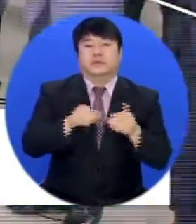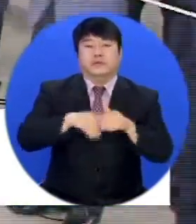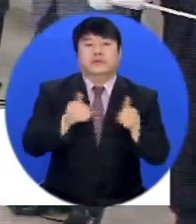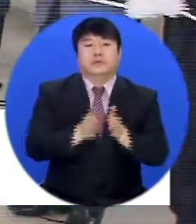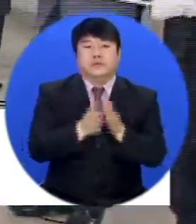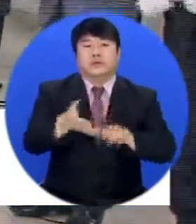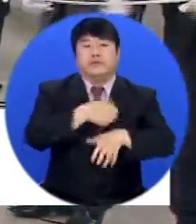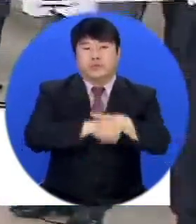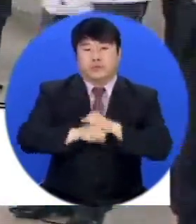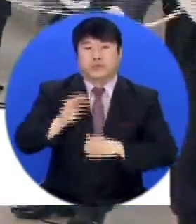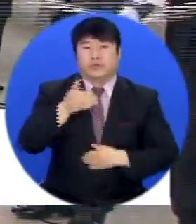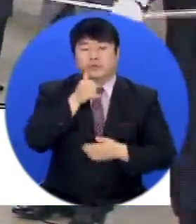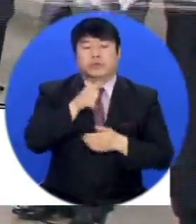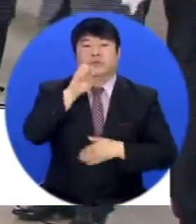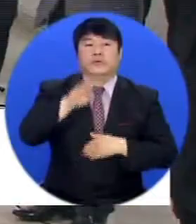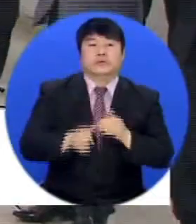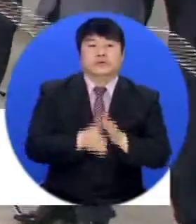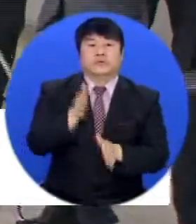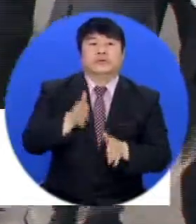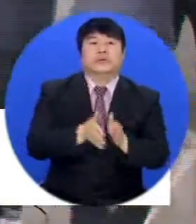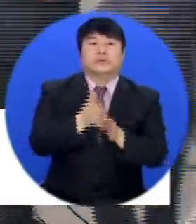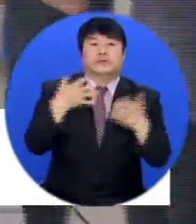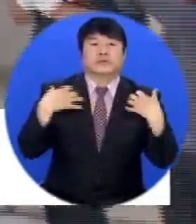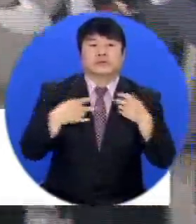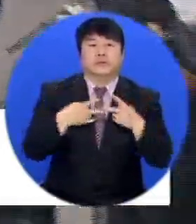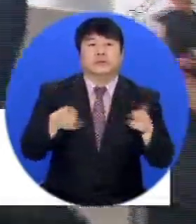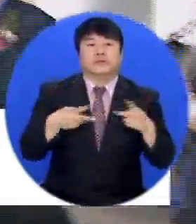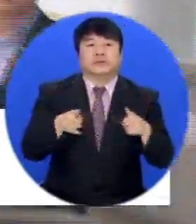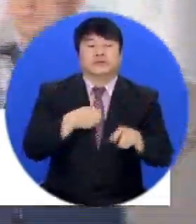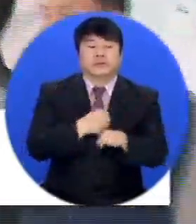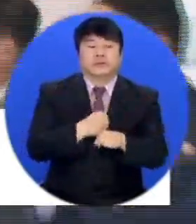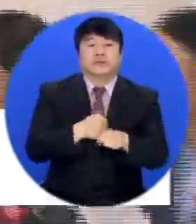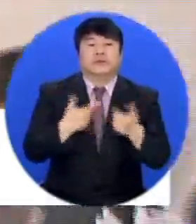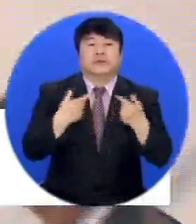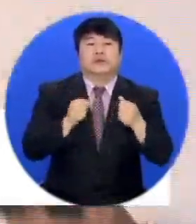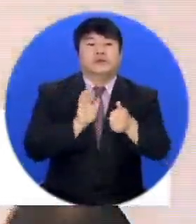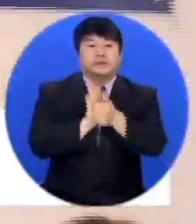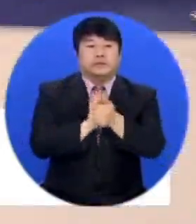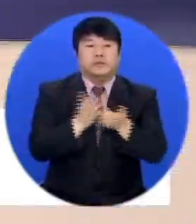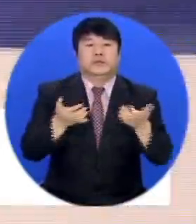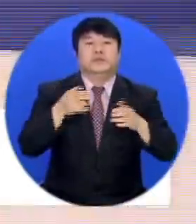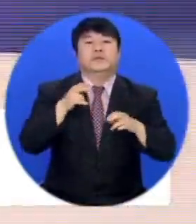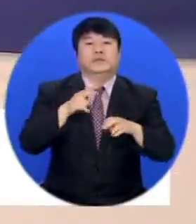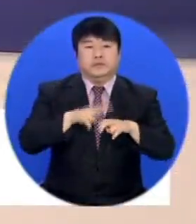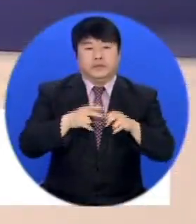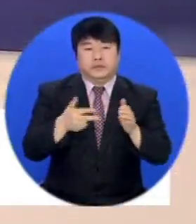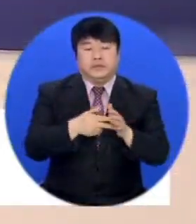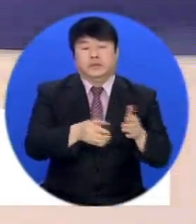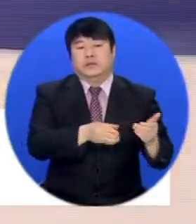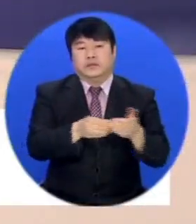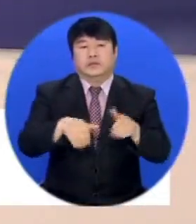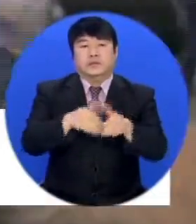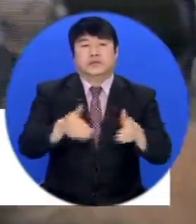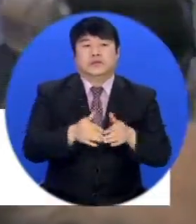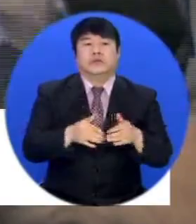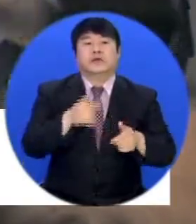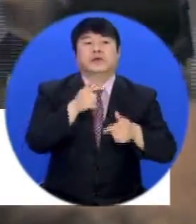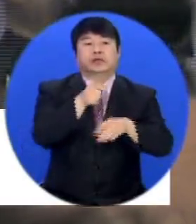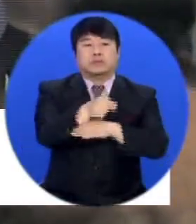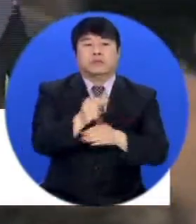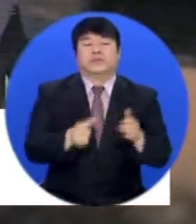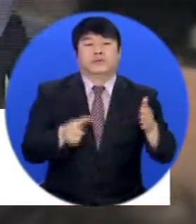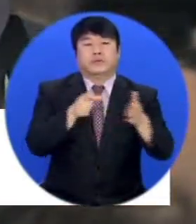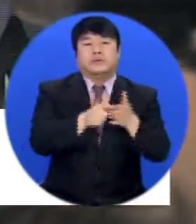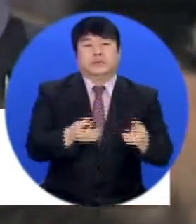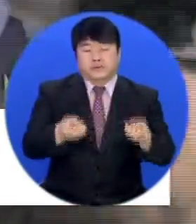있습니다. 광주시는 시청 2층에 상생일자리재단 추진단을 마련해 사무실 현판식을 갖고